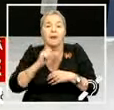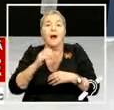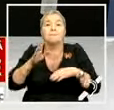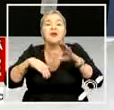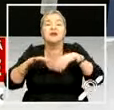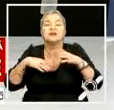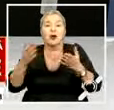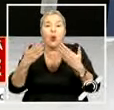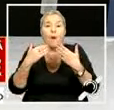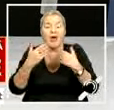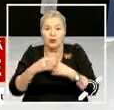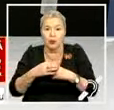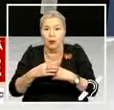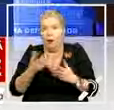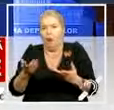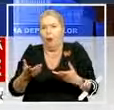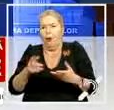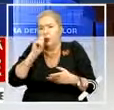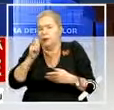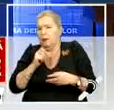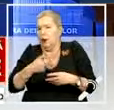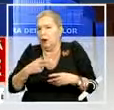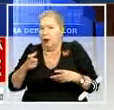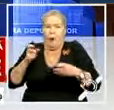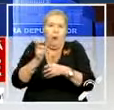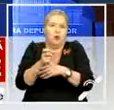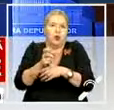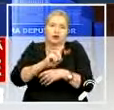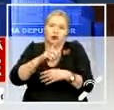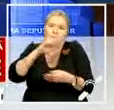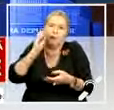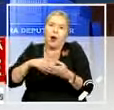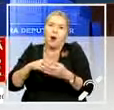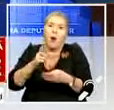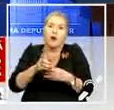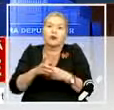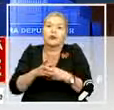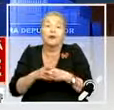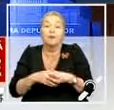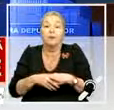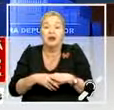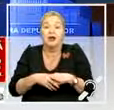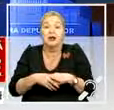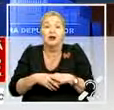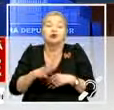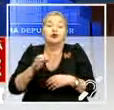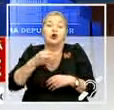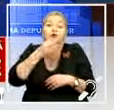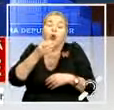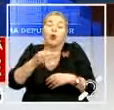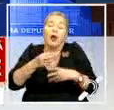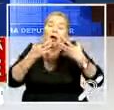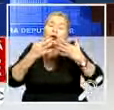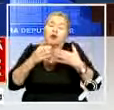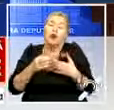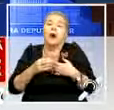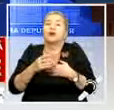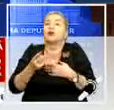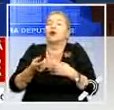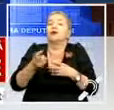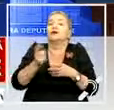lucru, cum era de așteptat, s-a lovit de opoziția liderului Kelemen Hunor, care l-a amintit că aritmetica de acum 2 ani